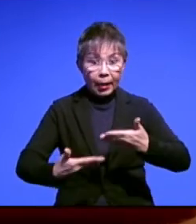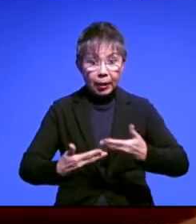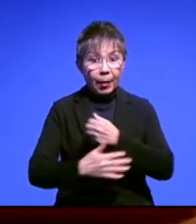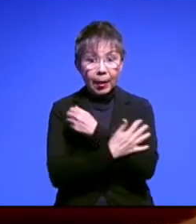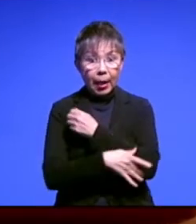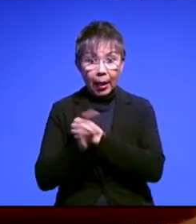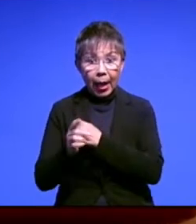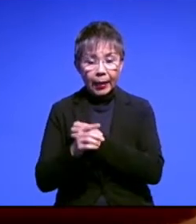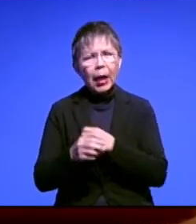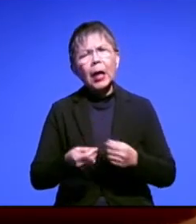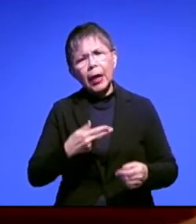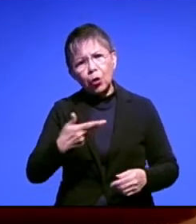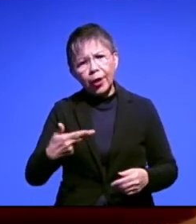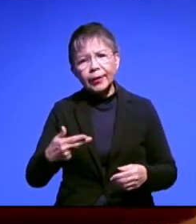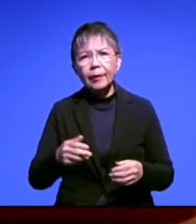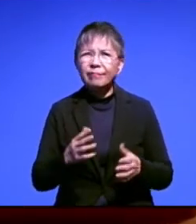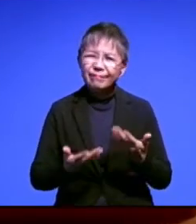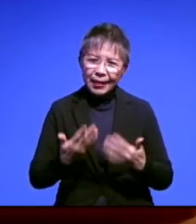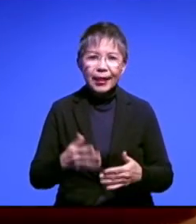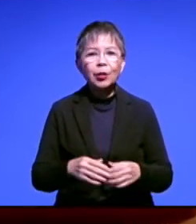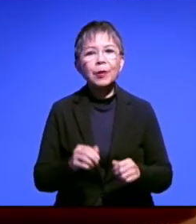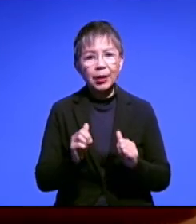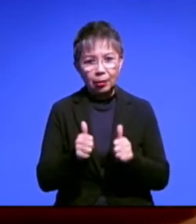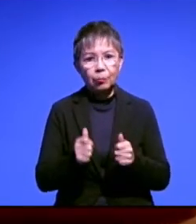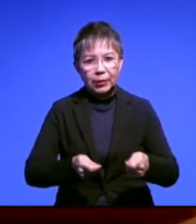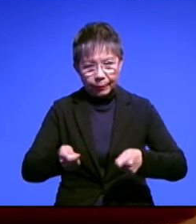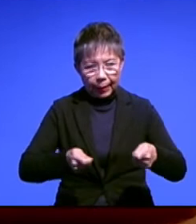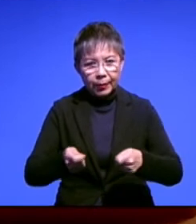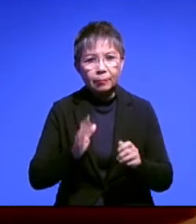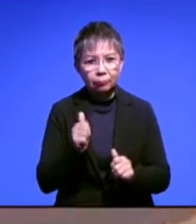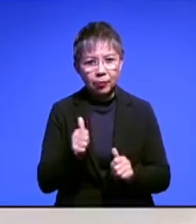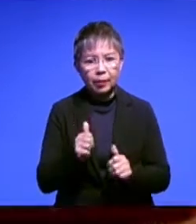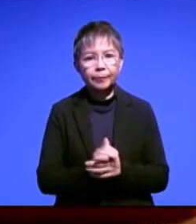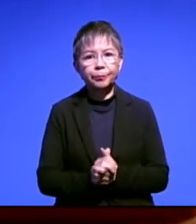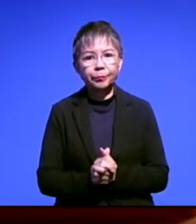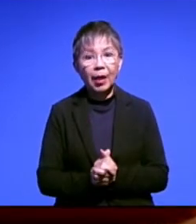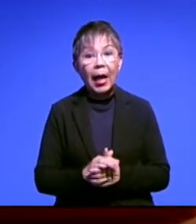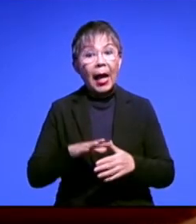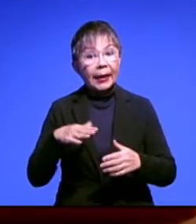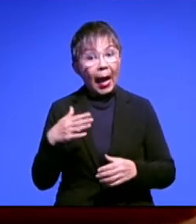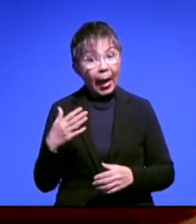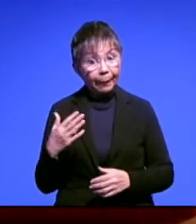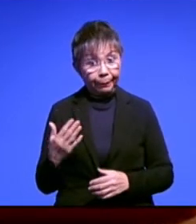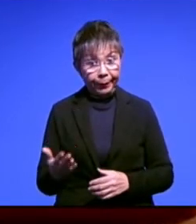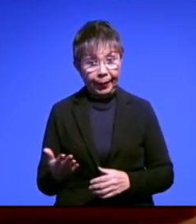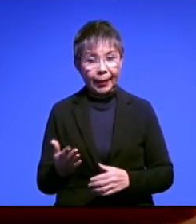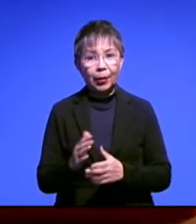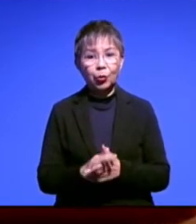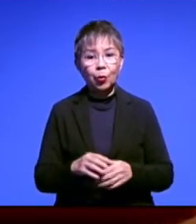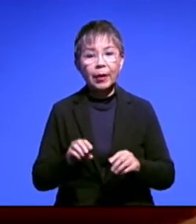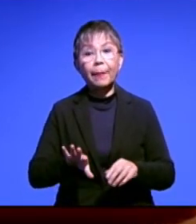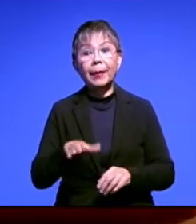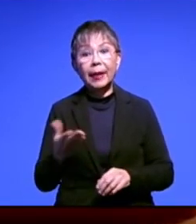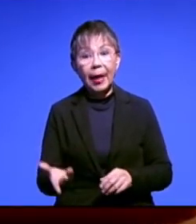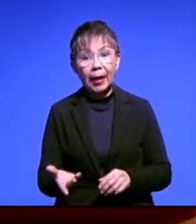dengan negara-negara lain posisi indonesia masih steve terkendali tetapi untuk kasus